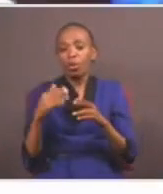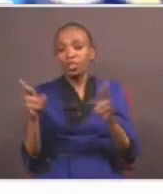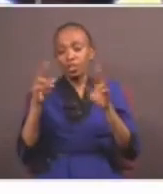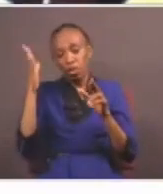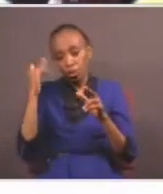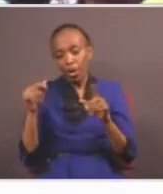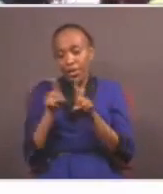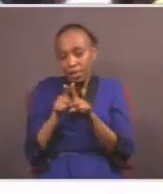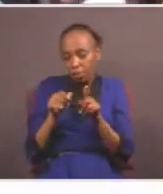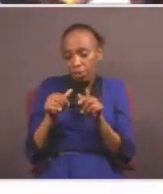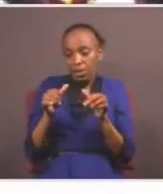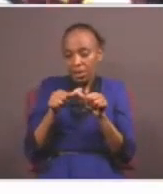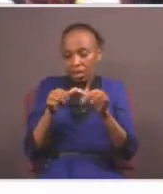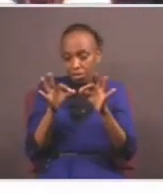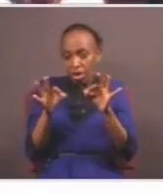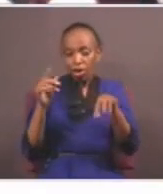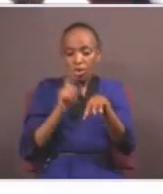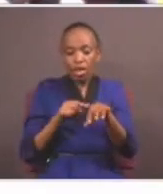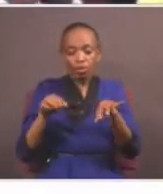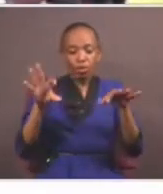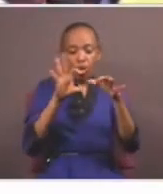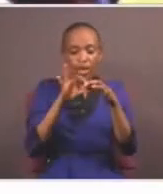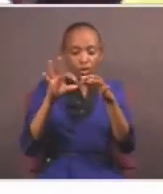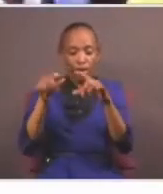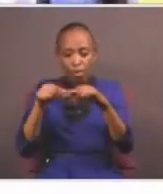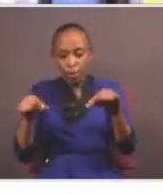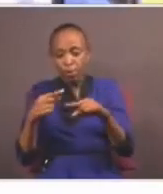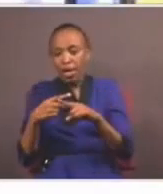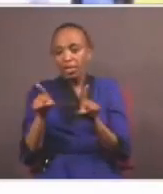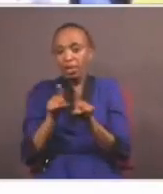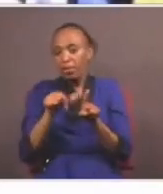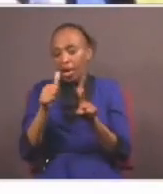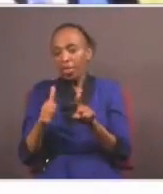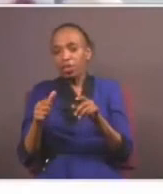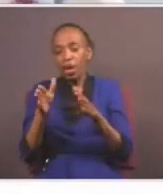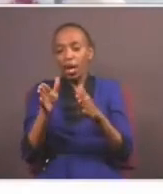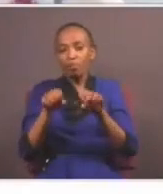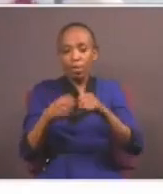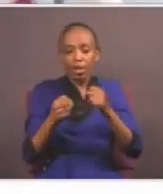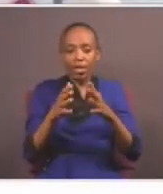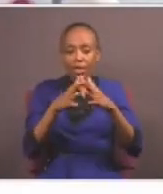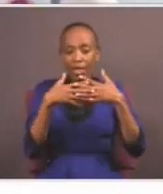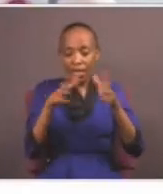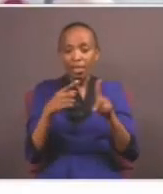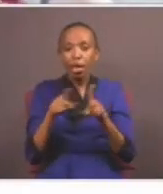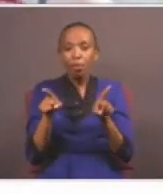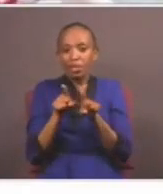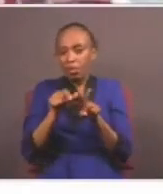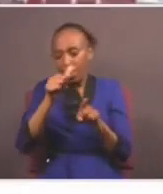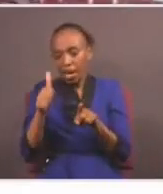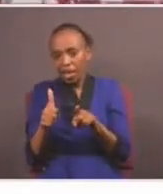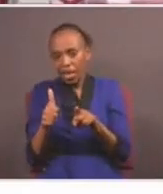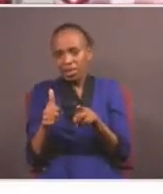pia wamechukua muda wa kuconnect zile pipe ingawaje wengine walikuwa wanavunja ile geti lakini pia ni kama ambayo wengine